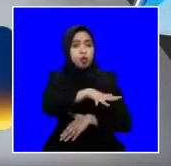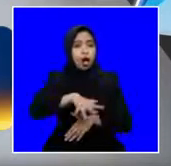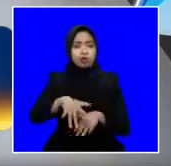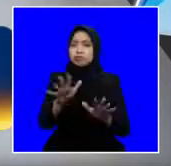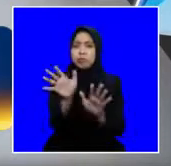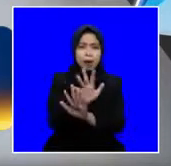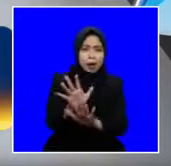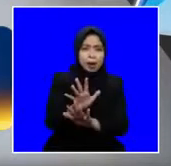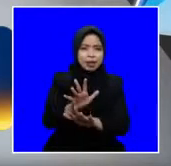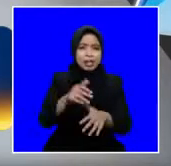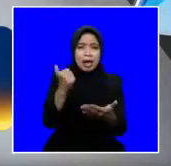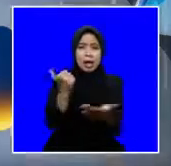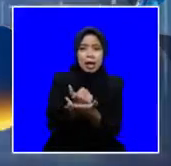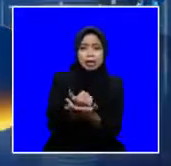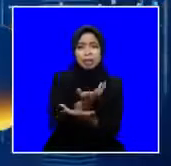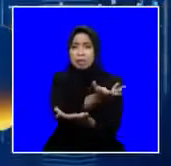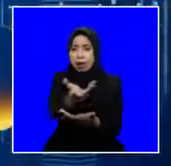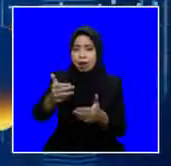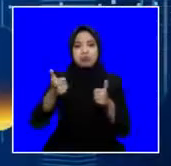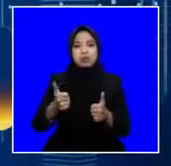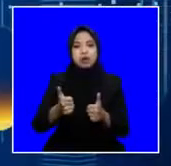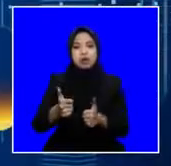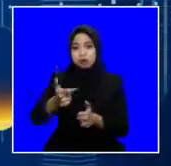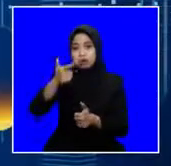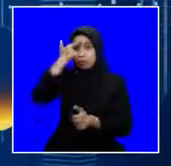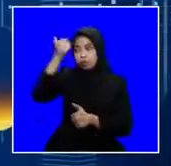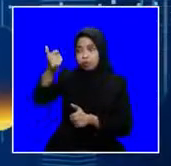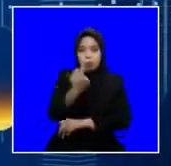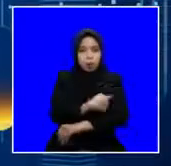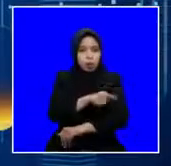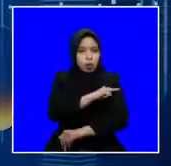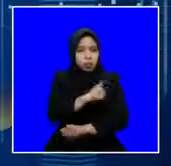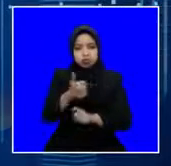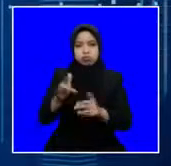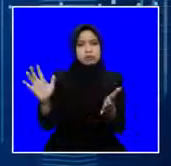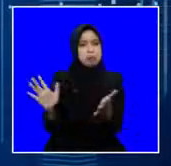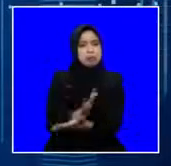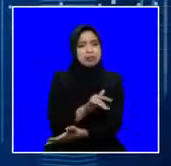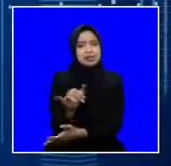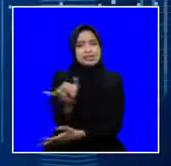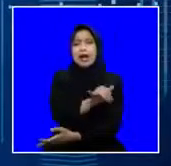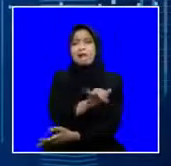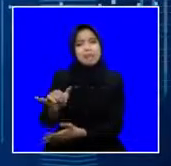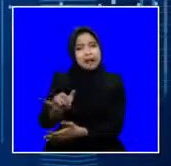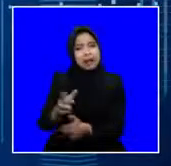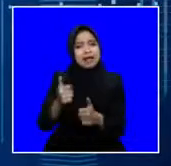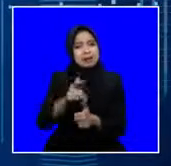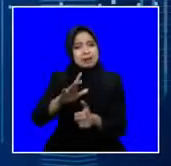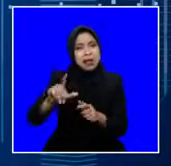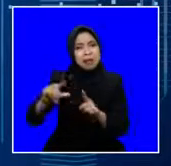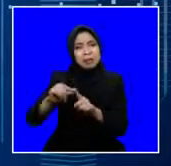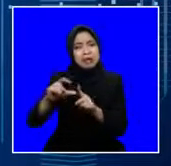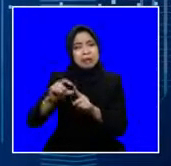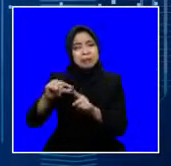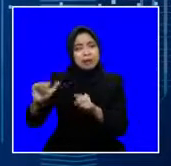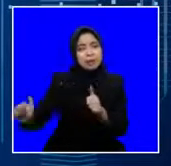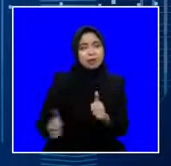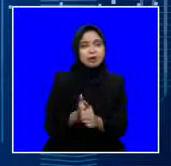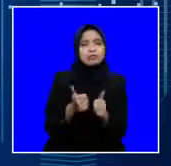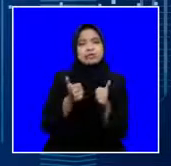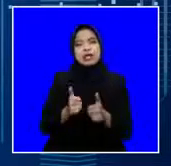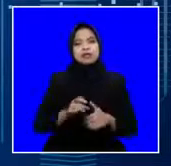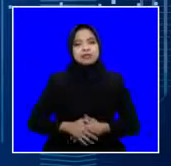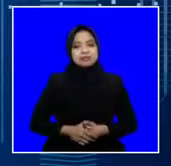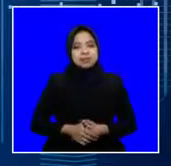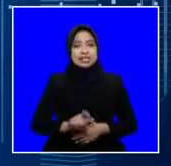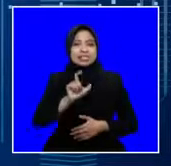sebetulnya dari mana saja itu bisa. Jadi kalau ada prestasinya, tentu kesempatannya sama untuk semua ya, untuk bisa ikut ke LPDP. Tapi ada